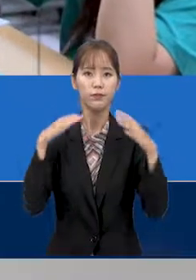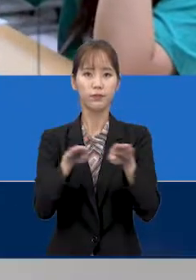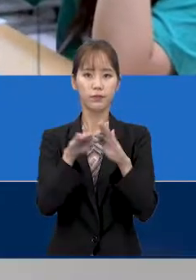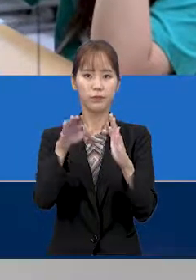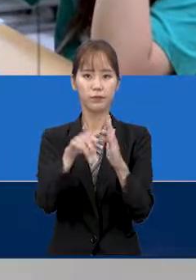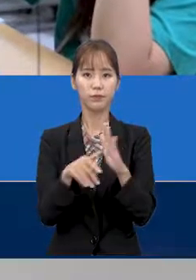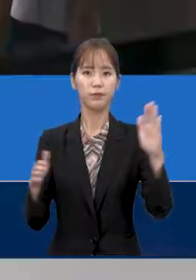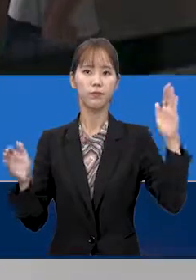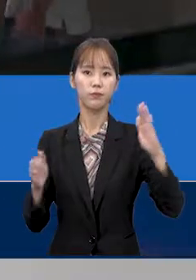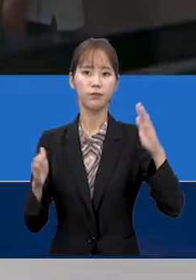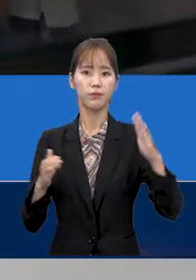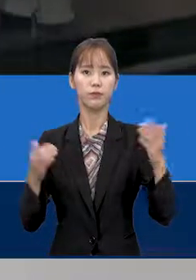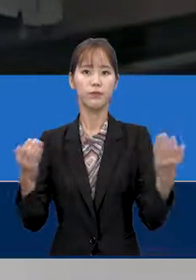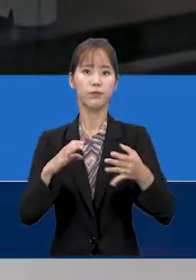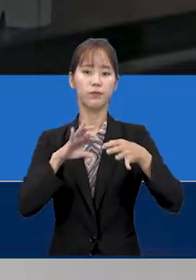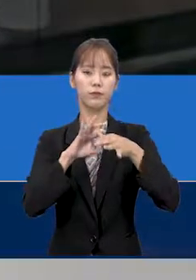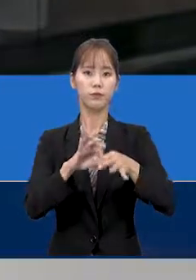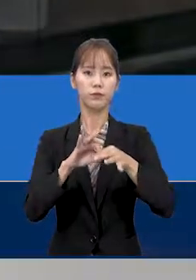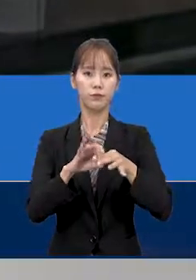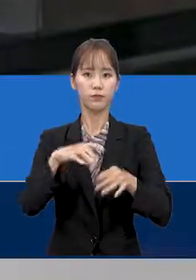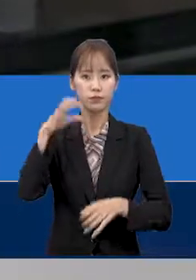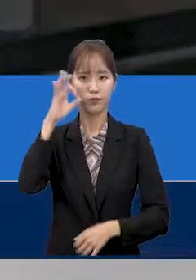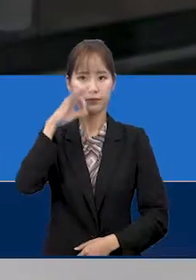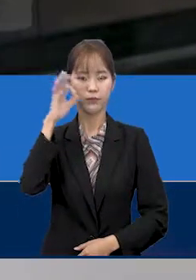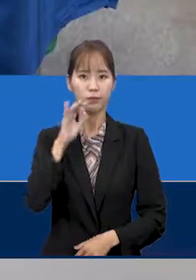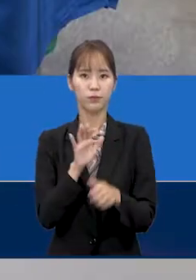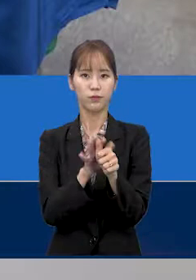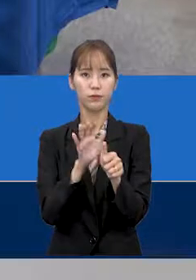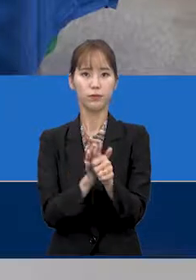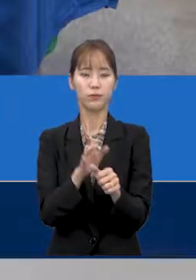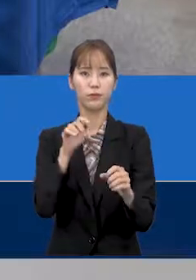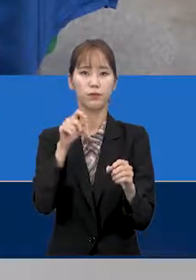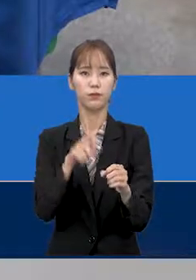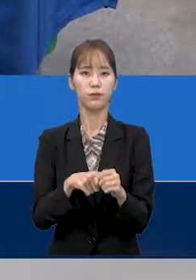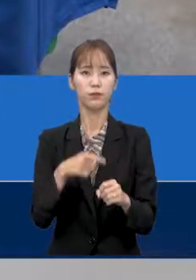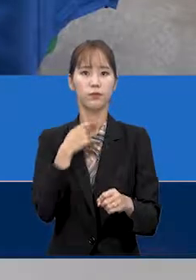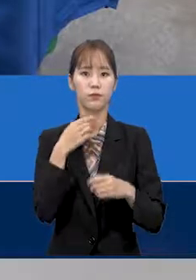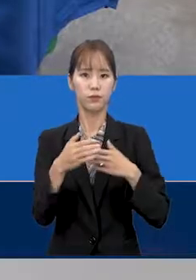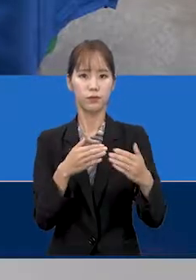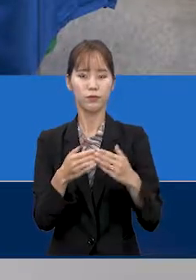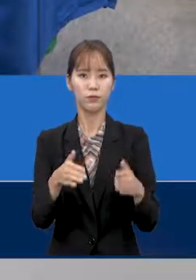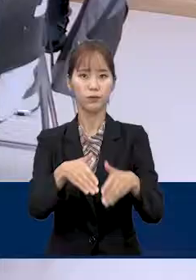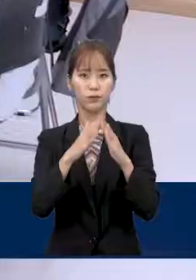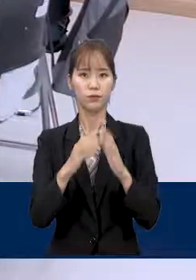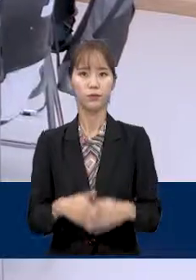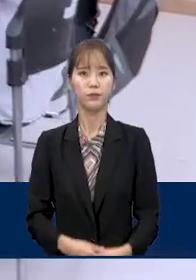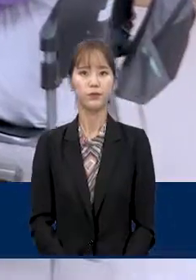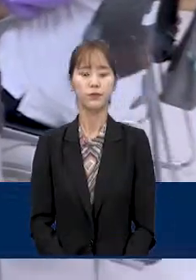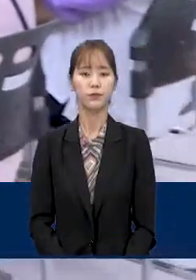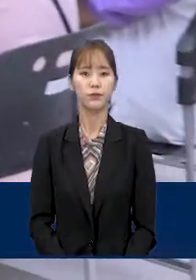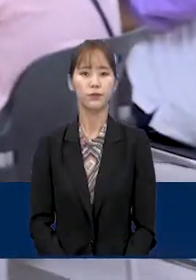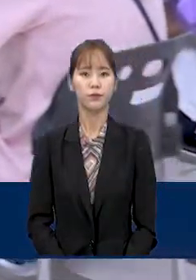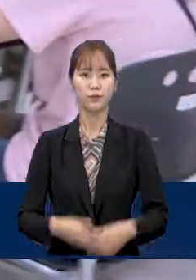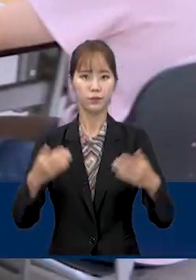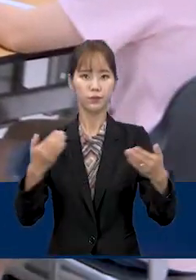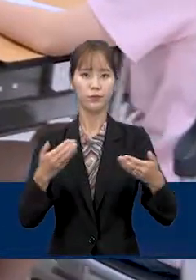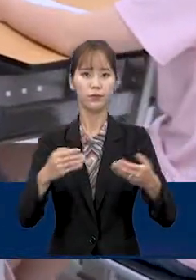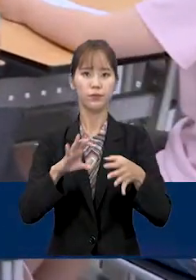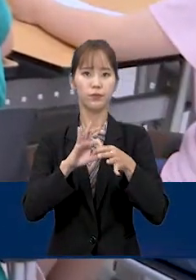여름방학을 맞은 학생들의 진로직업 탐색을 돕기 위한 아나운서 체험교실이 열렸습니다.